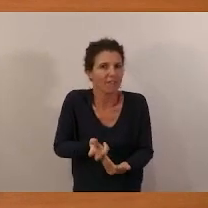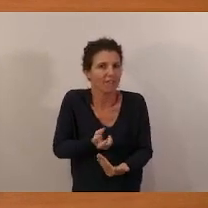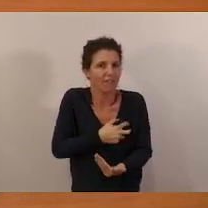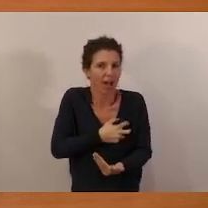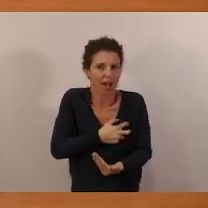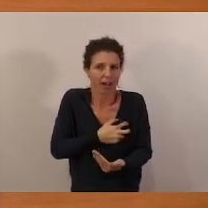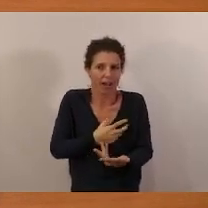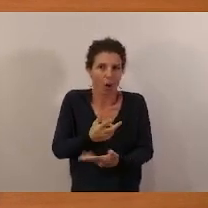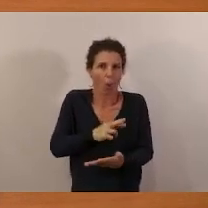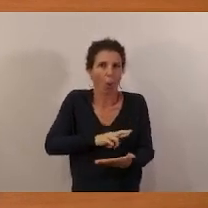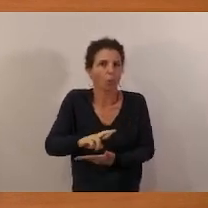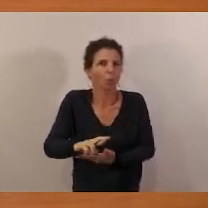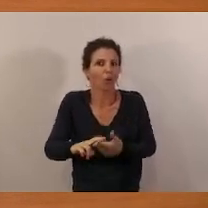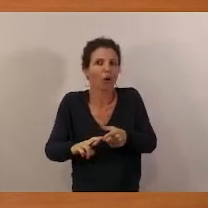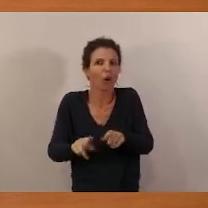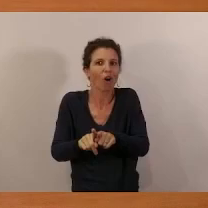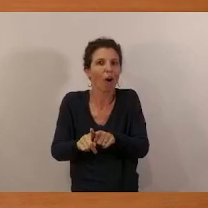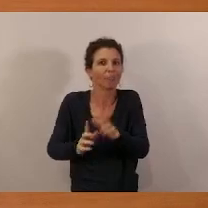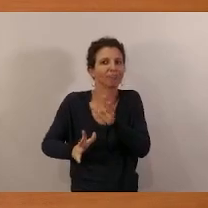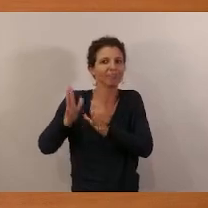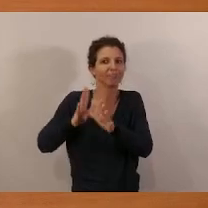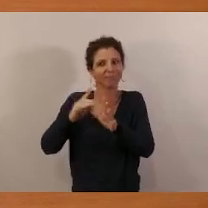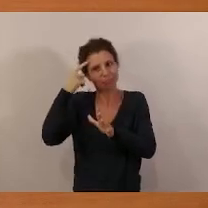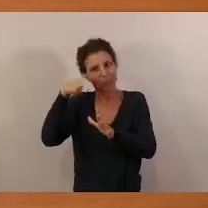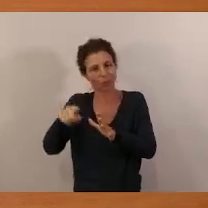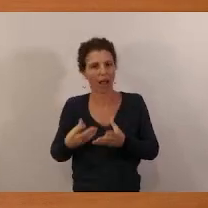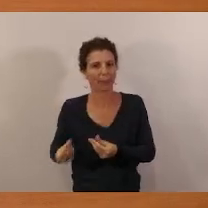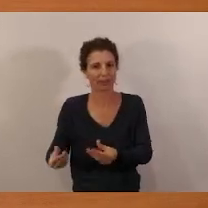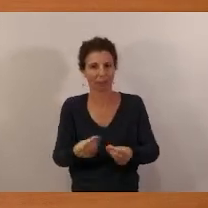redevenir ce qu'il doit être pour les habitants.